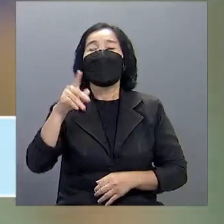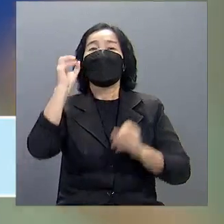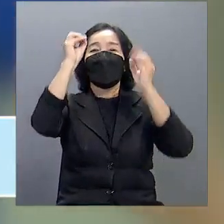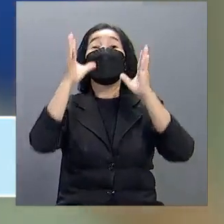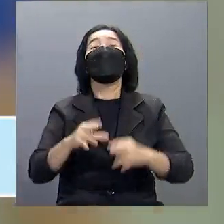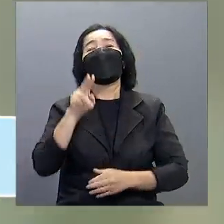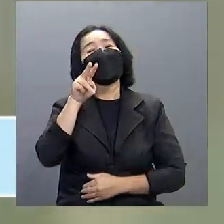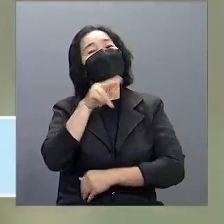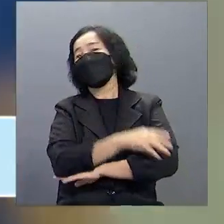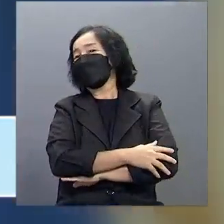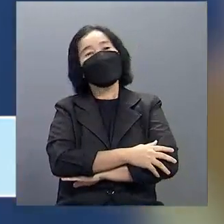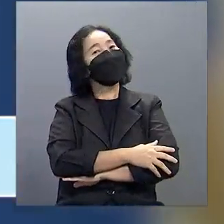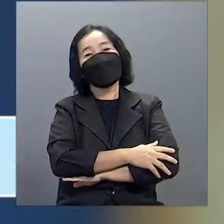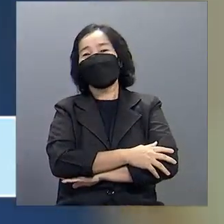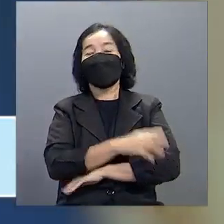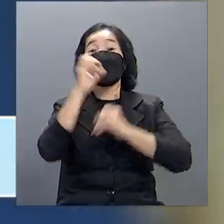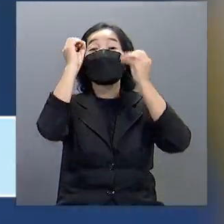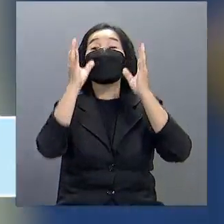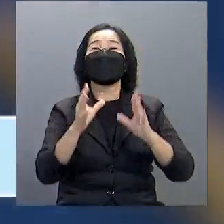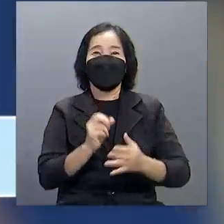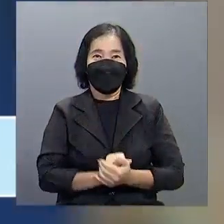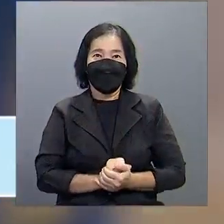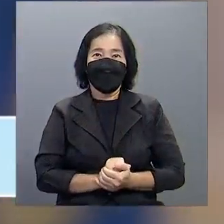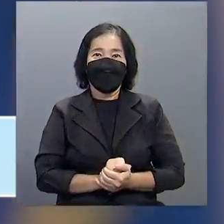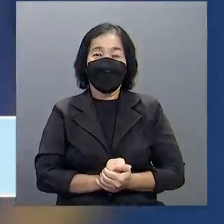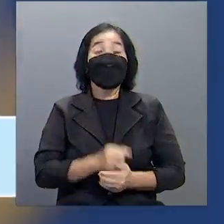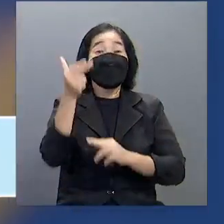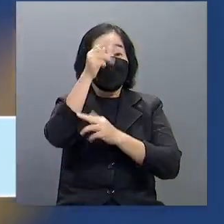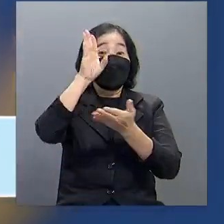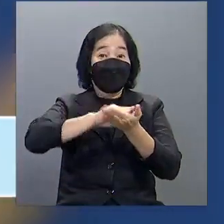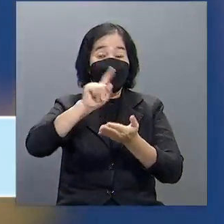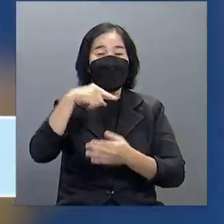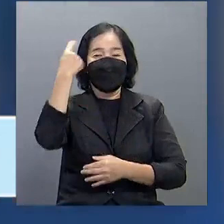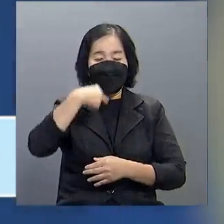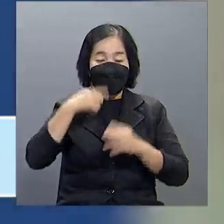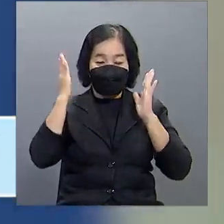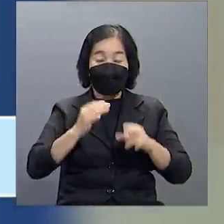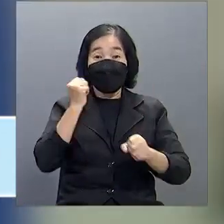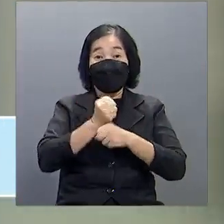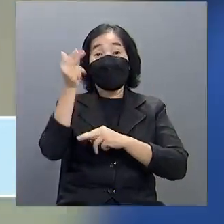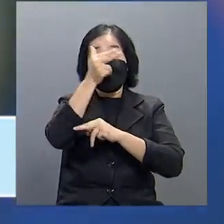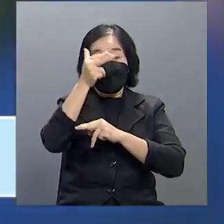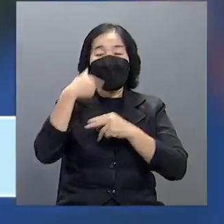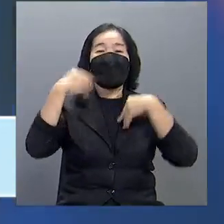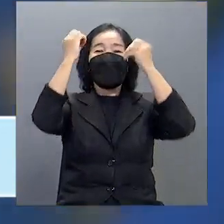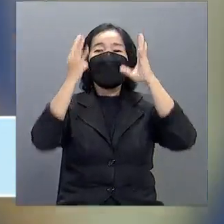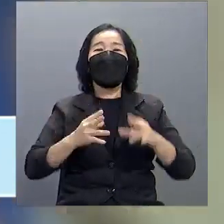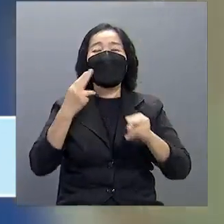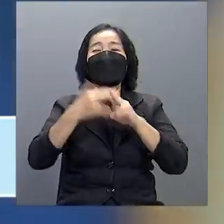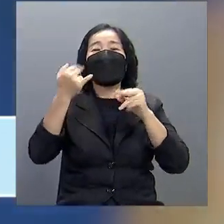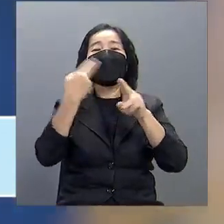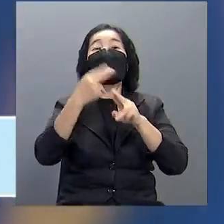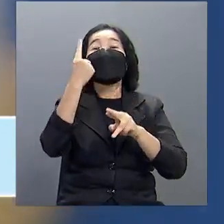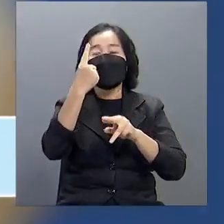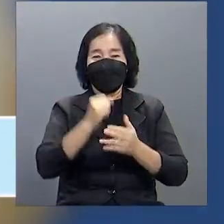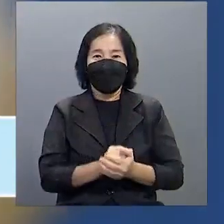เป็นครูเห็นทำอะไรนะครับคลิปที่เห็นอยู่นี้นะครับเจ้าของคลิปคือคุณโกศลคำเงินนะครับหรือครูหนึ่งครับครูหนึ่งเนี่ยเล่าให้ฟังว่าคือให้นักเรียน